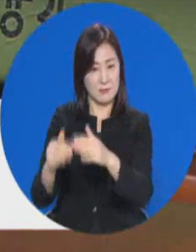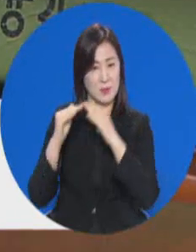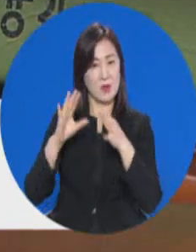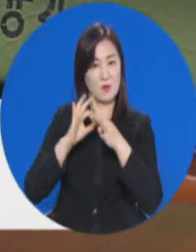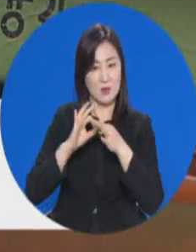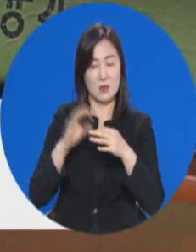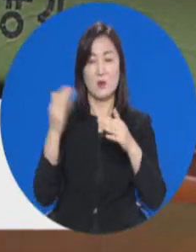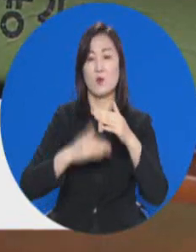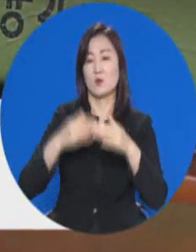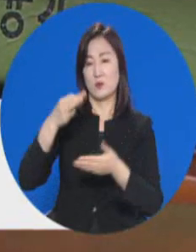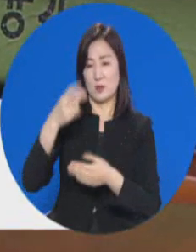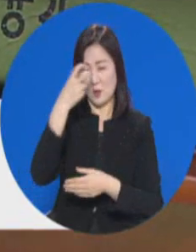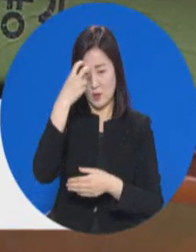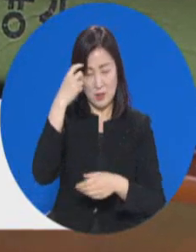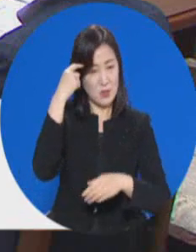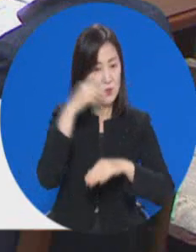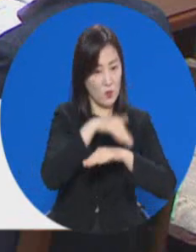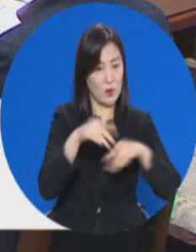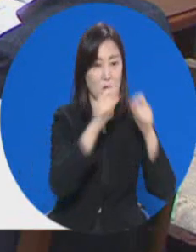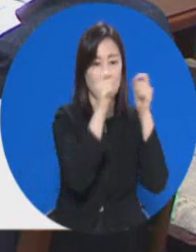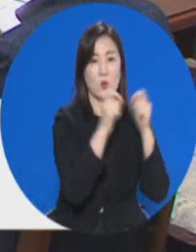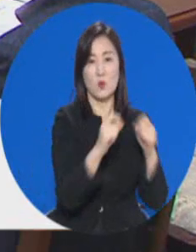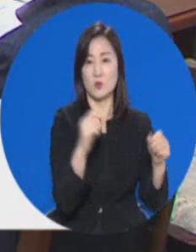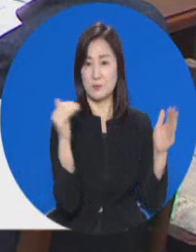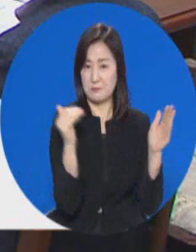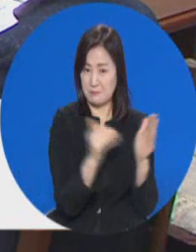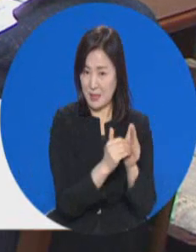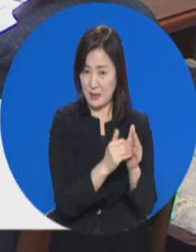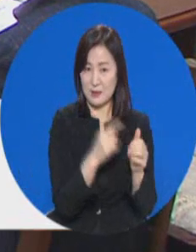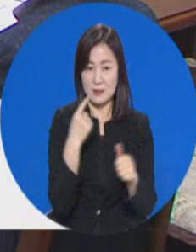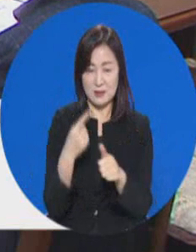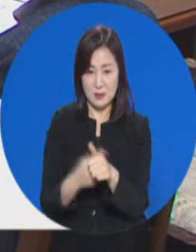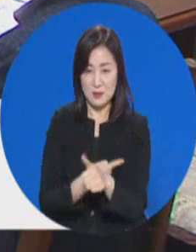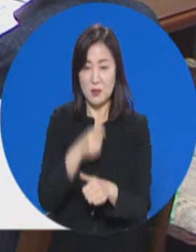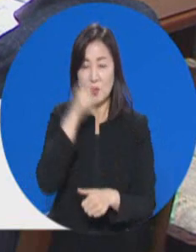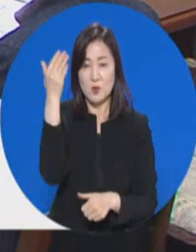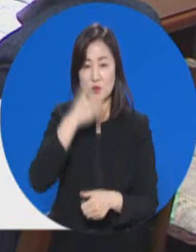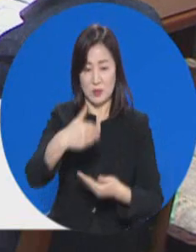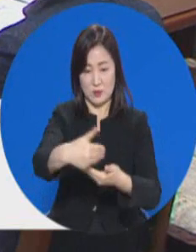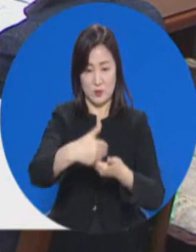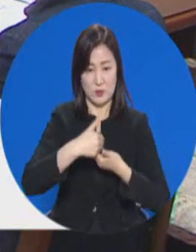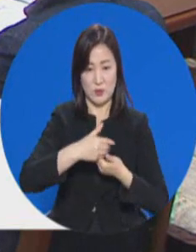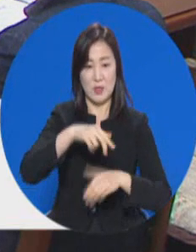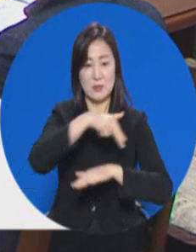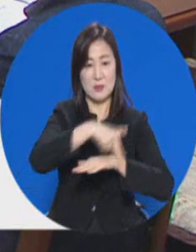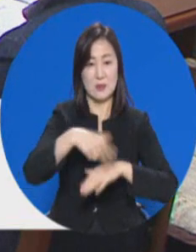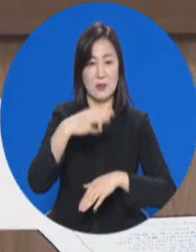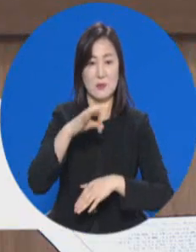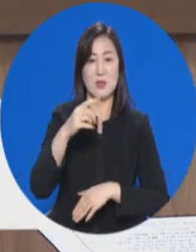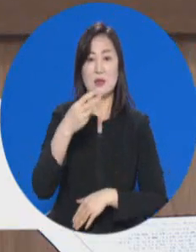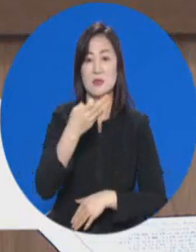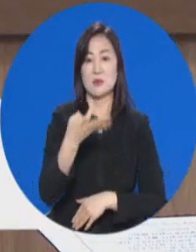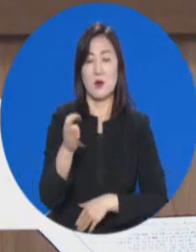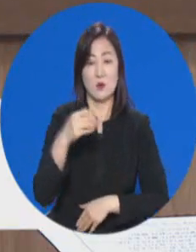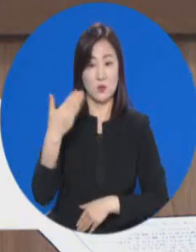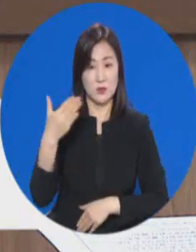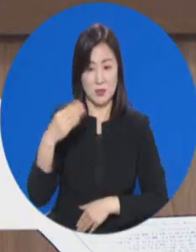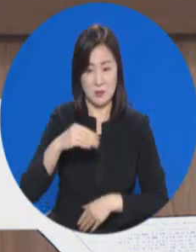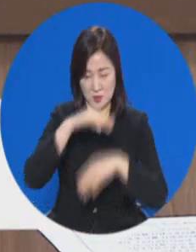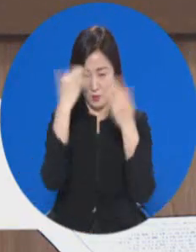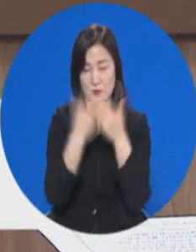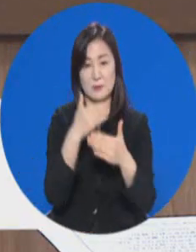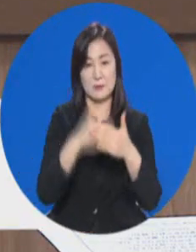관리 계획이 상임위원회에서 보류된 점 등을 고려해 여수시가 요청한 설계비 14억 9천만 원을 전액